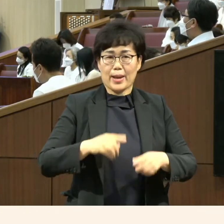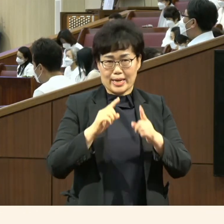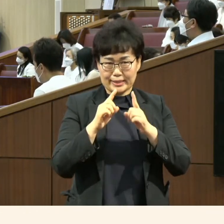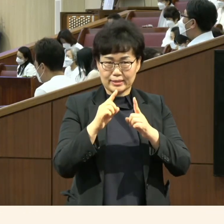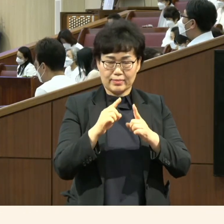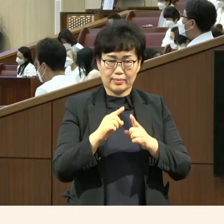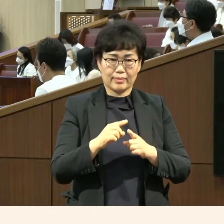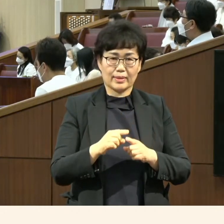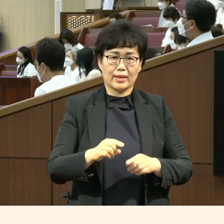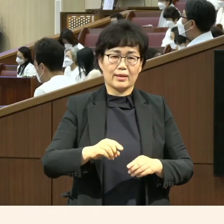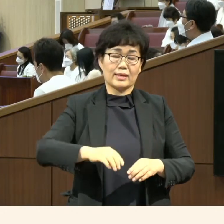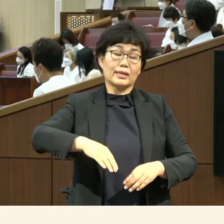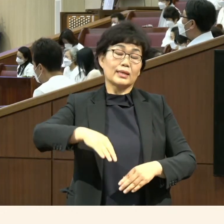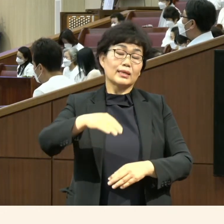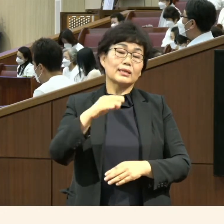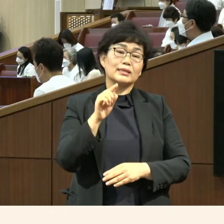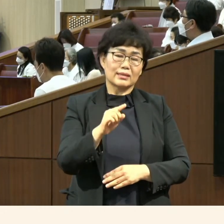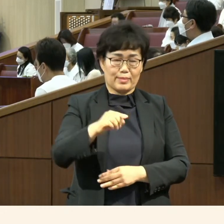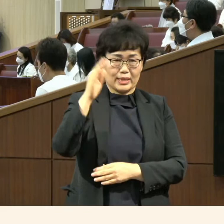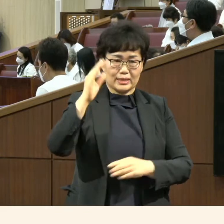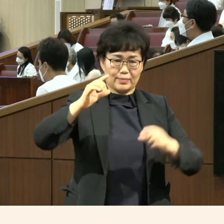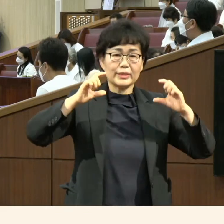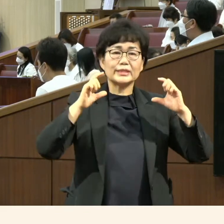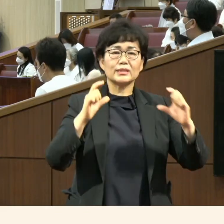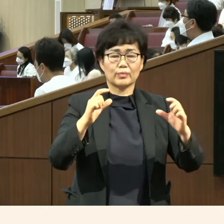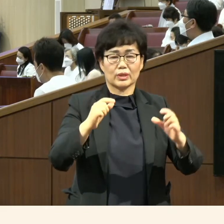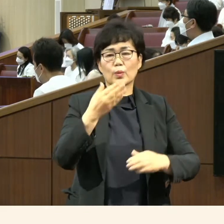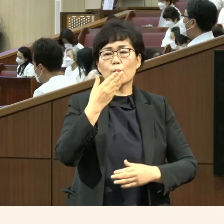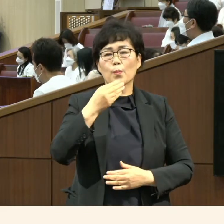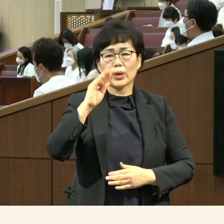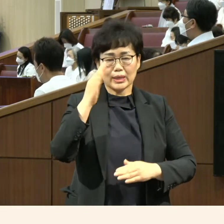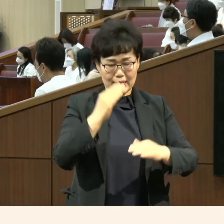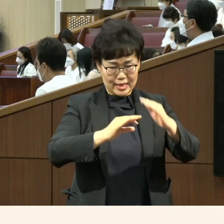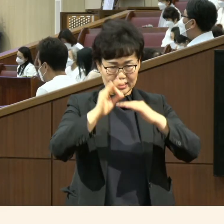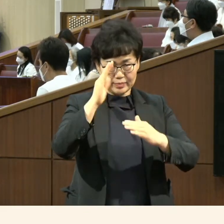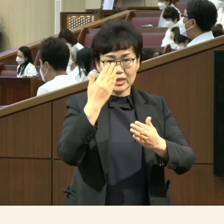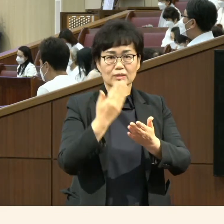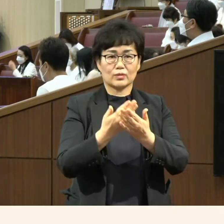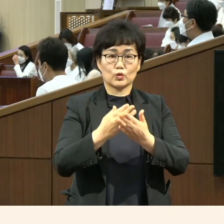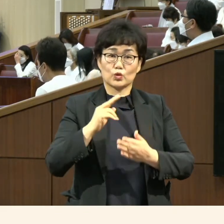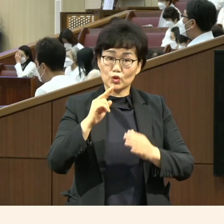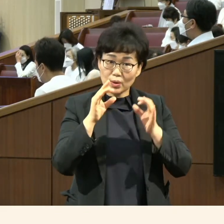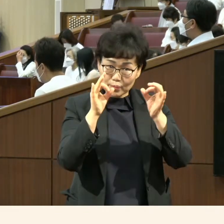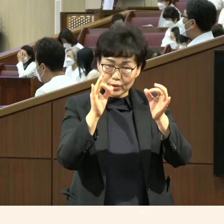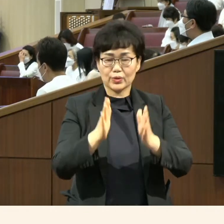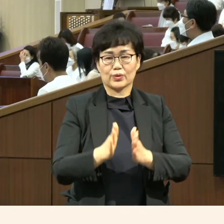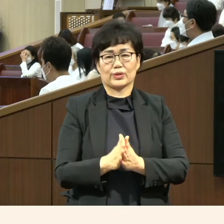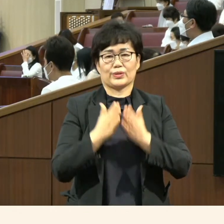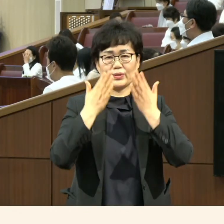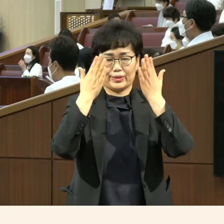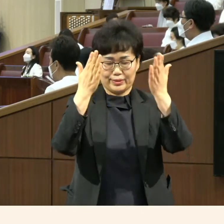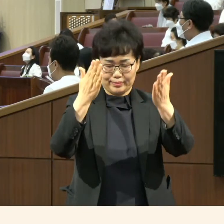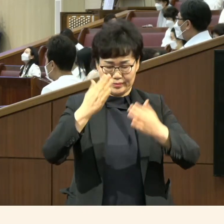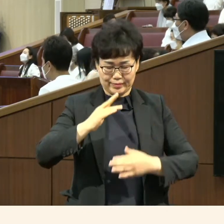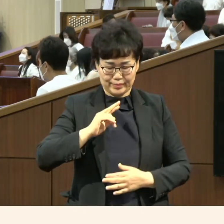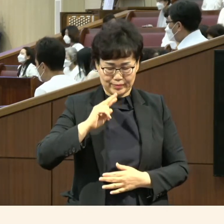남김없이 선포되어지는 귀하고 복된 아침 되게 하여 주시옵소서. 우리 주여 한번 외치고 함께 통성으로